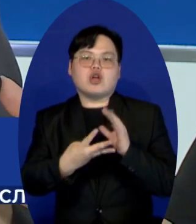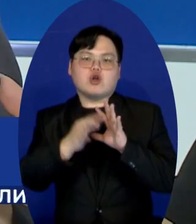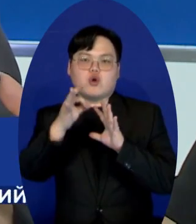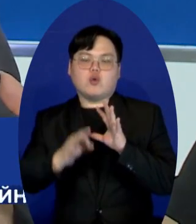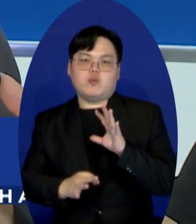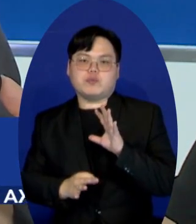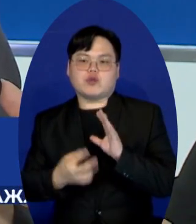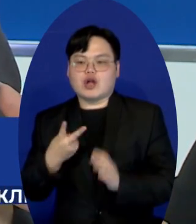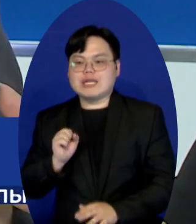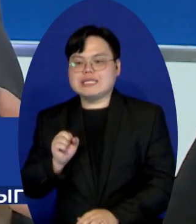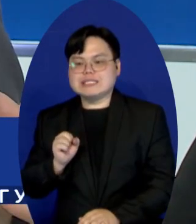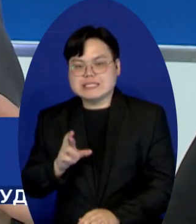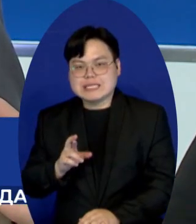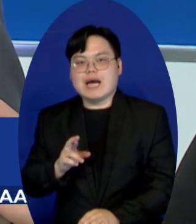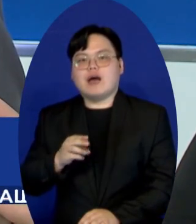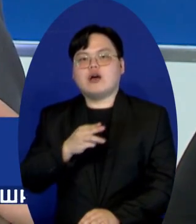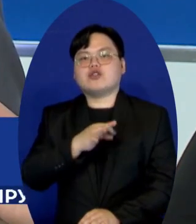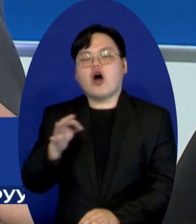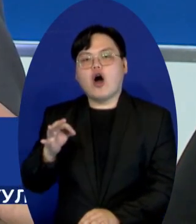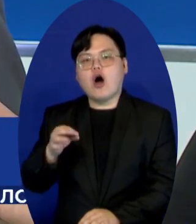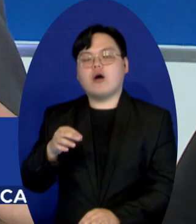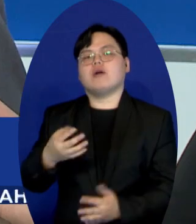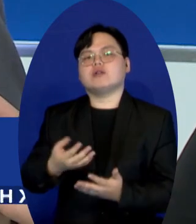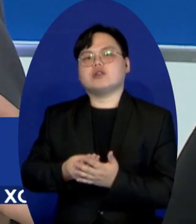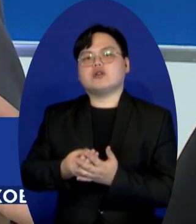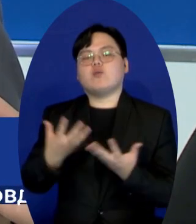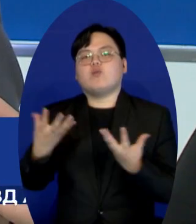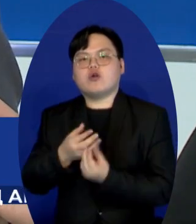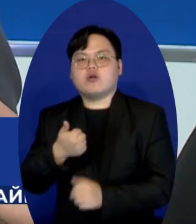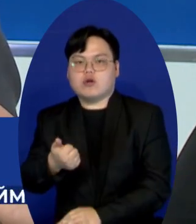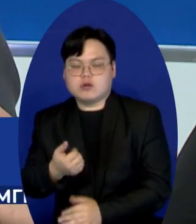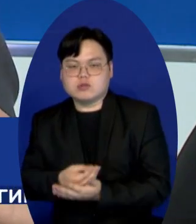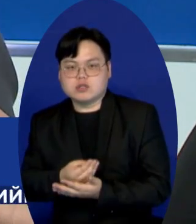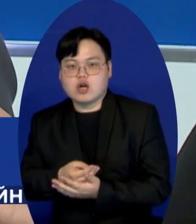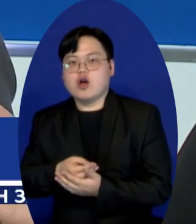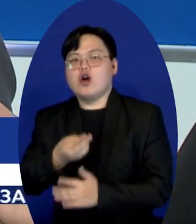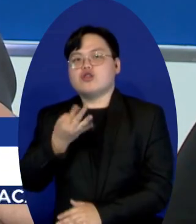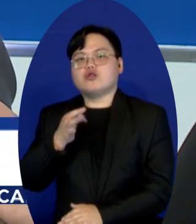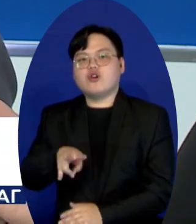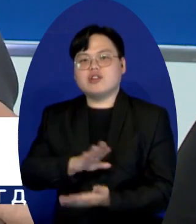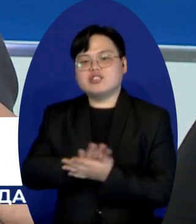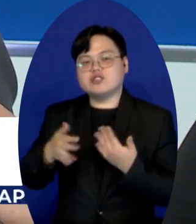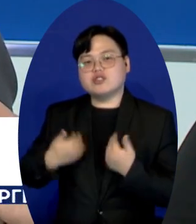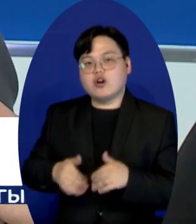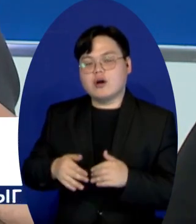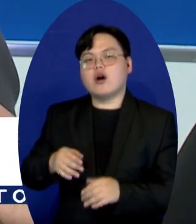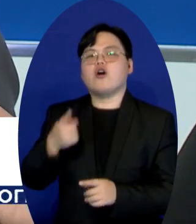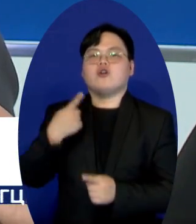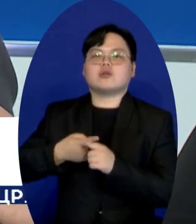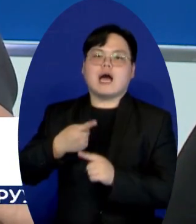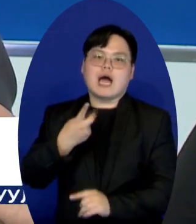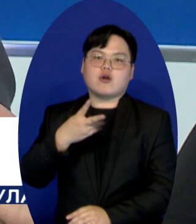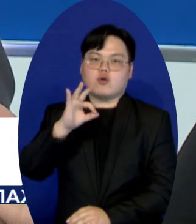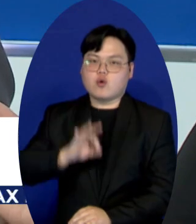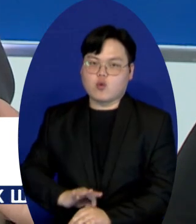сая толгоогоор бол одоо буурсан байгаа. За төл боожилч гэсэн сайжирсан нь бол ерөөхдөө хөдөө аж ахуйн салбар 12%